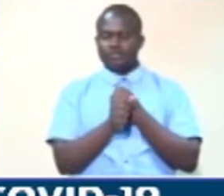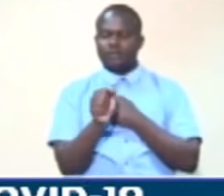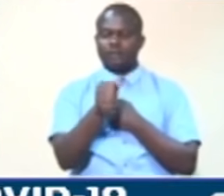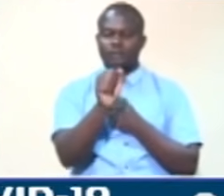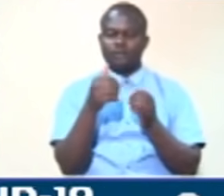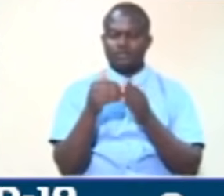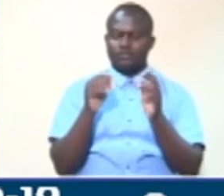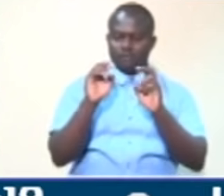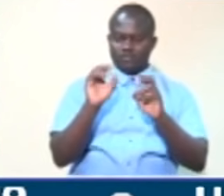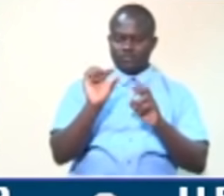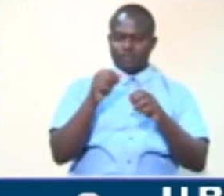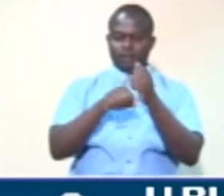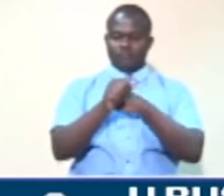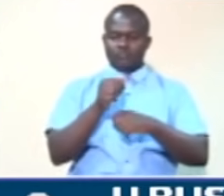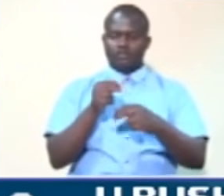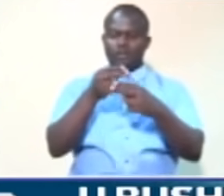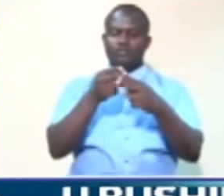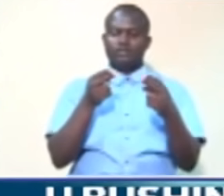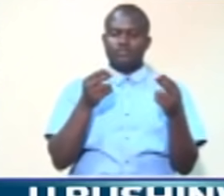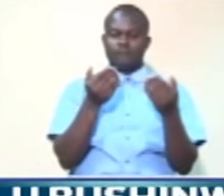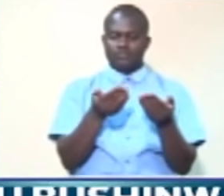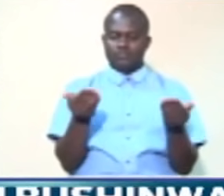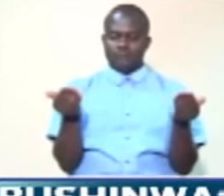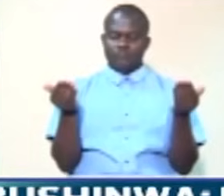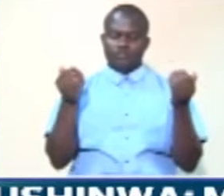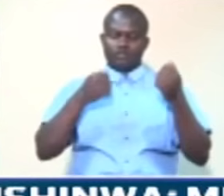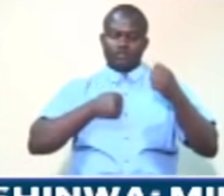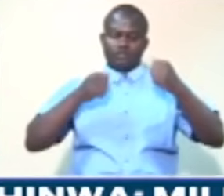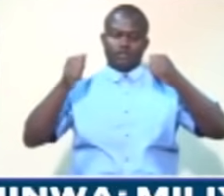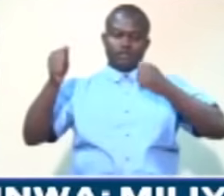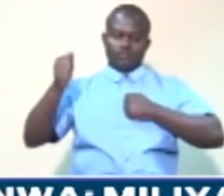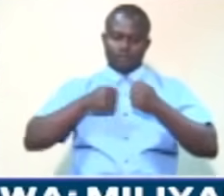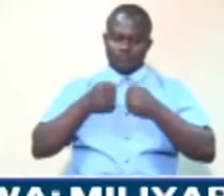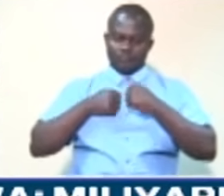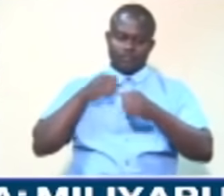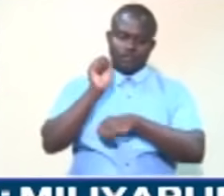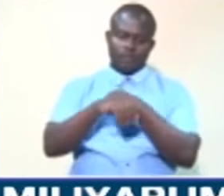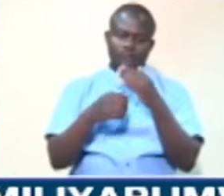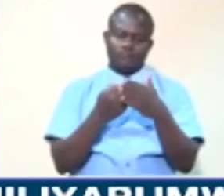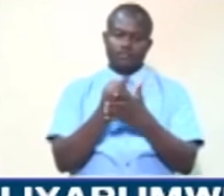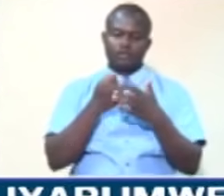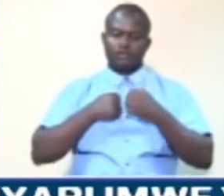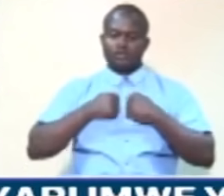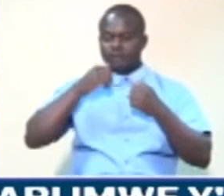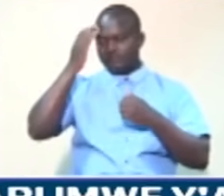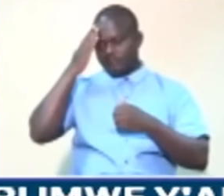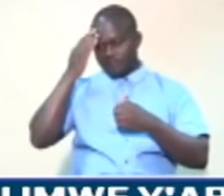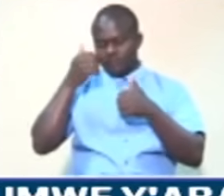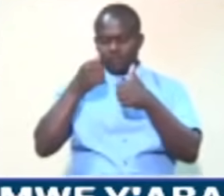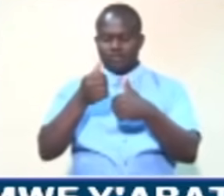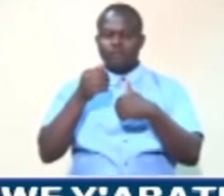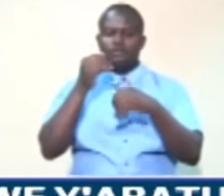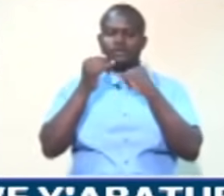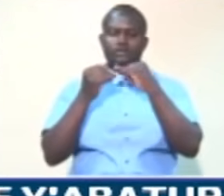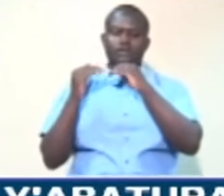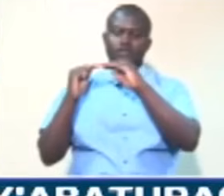mbere gato y'igikorwa cyo kwita izina abana b'ingagi ngo byarushijeho gutuma u Rwanda rumenyekana ku ruhando